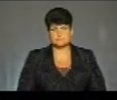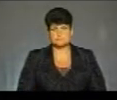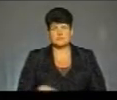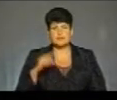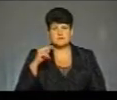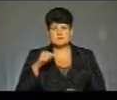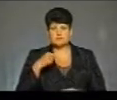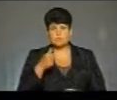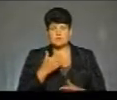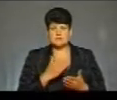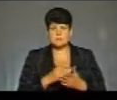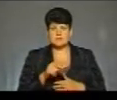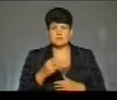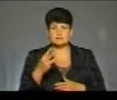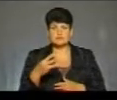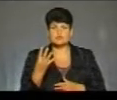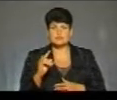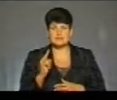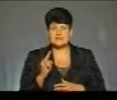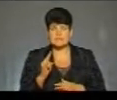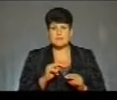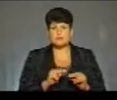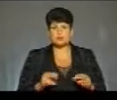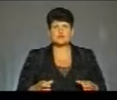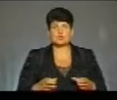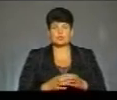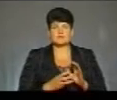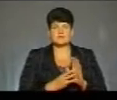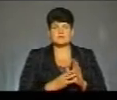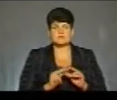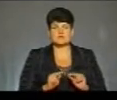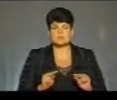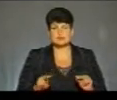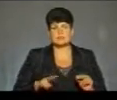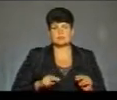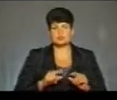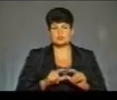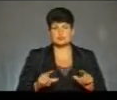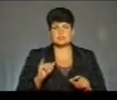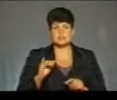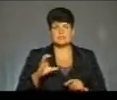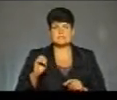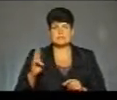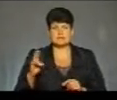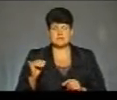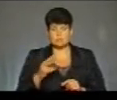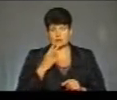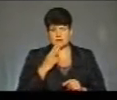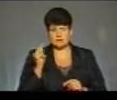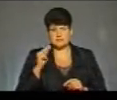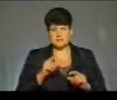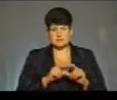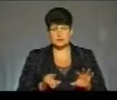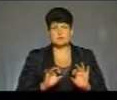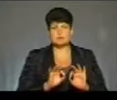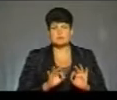Навчатися цього року мали там 34 дитини, педагогічний колектив – 8 вчителів. Директор школи Інна Сеньків показала навчальний заклад і